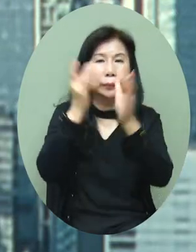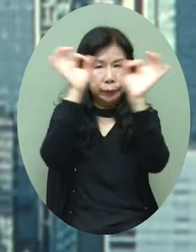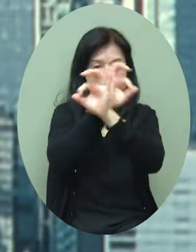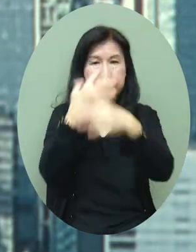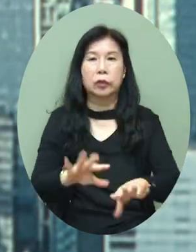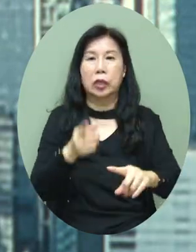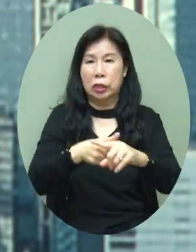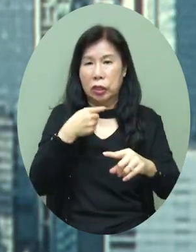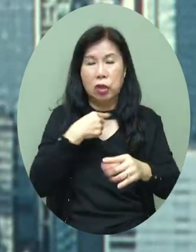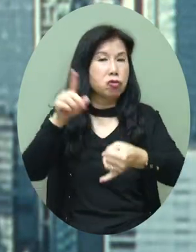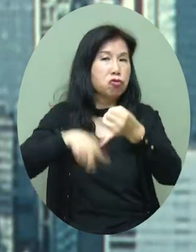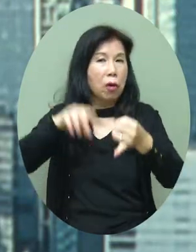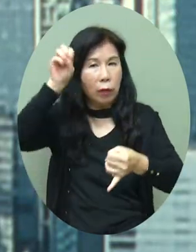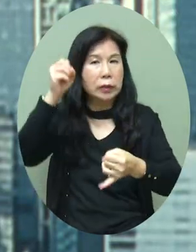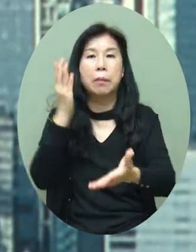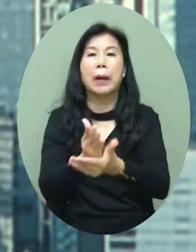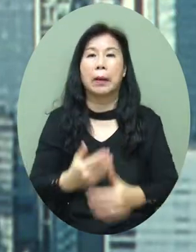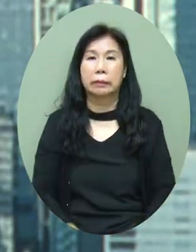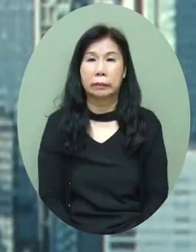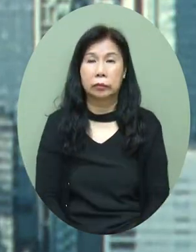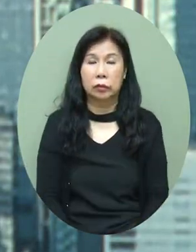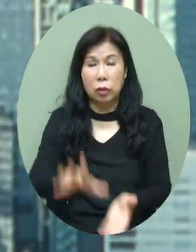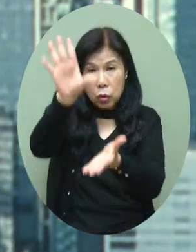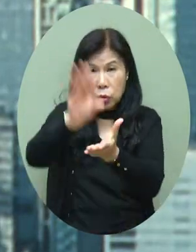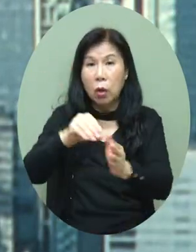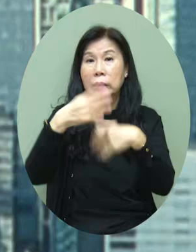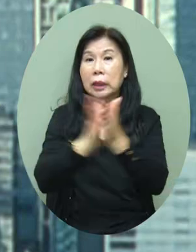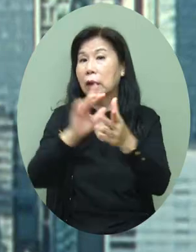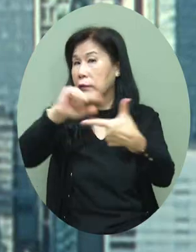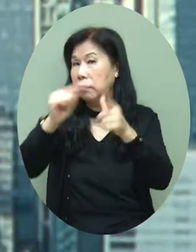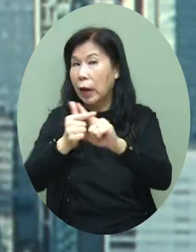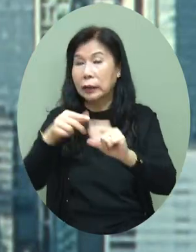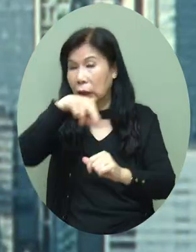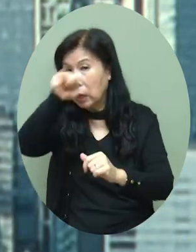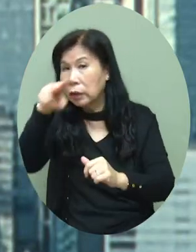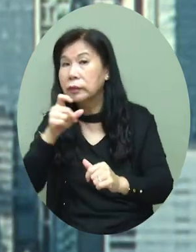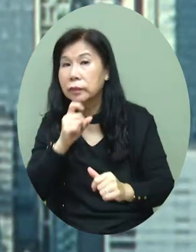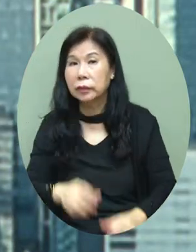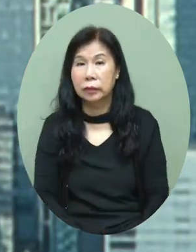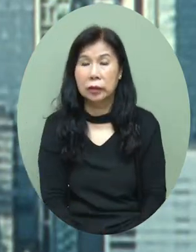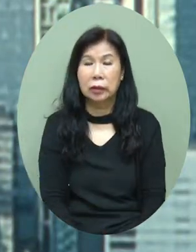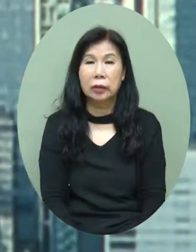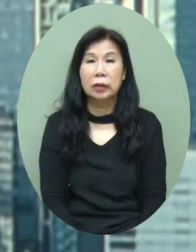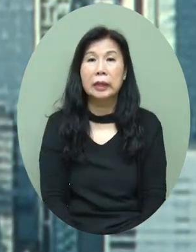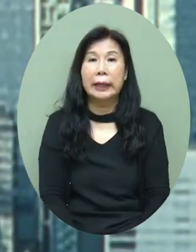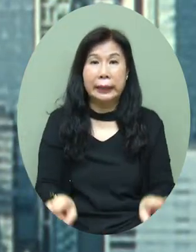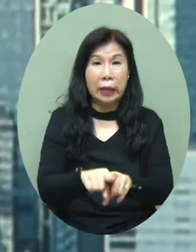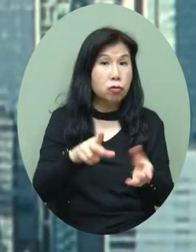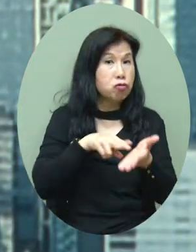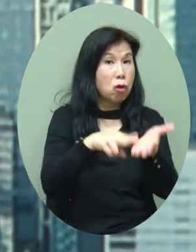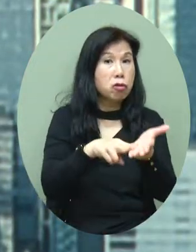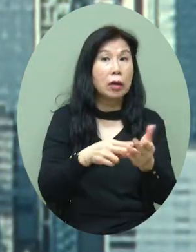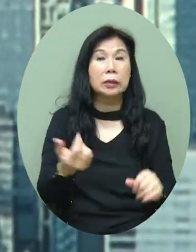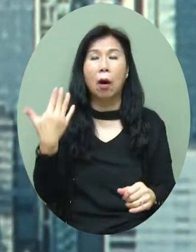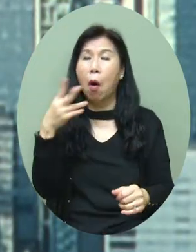係必然係個建議。咁所以整個機制本身咧，其實係佢具有公信力嘅。我哋都